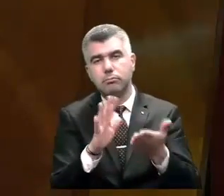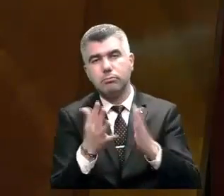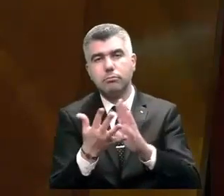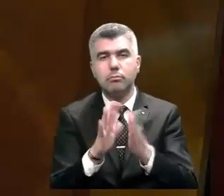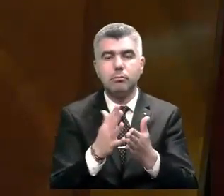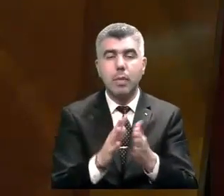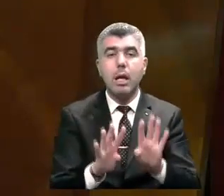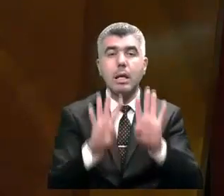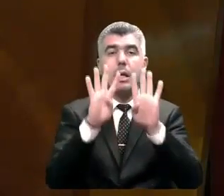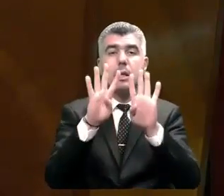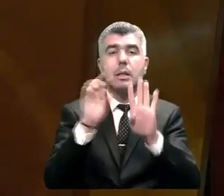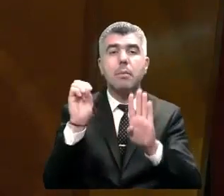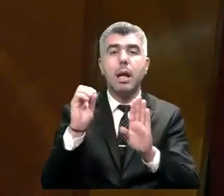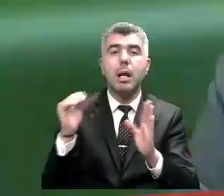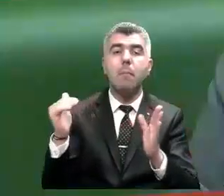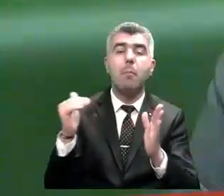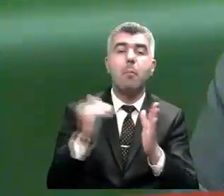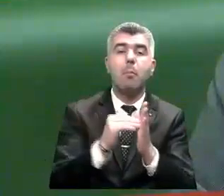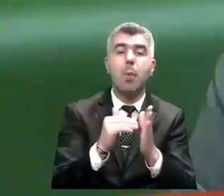ل 80 مليون